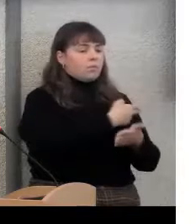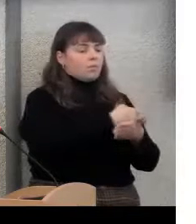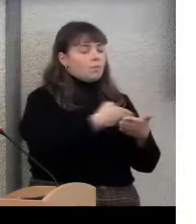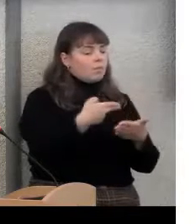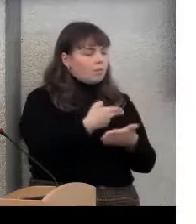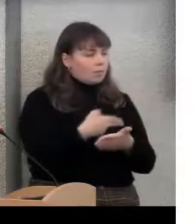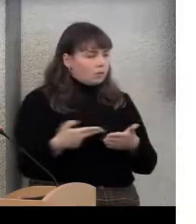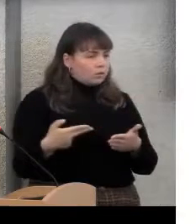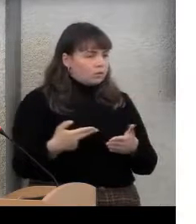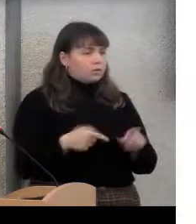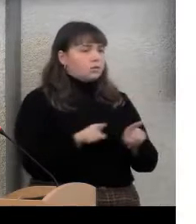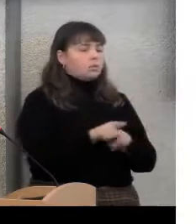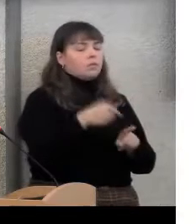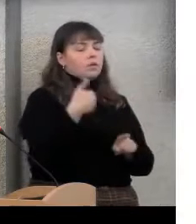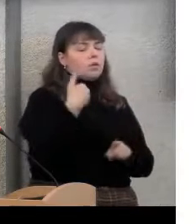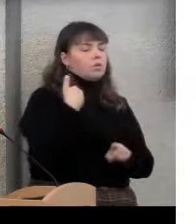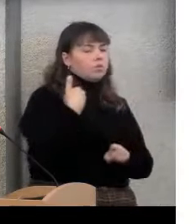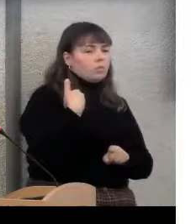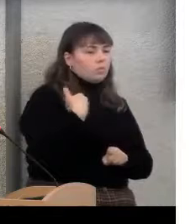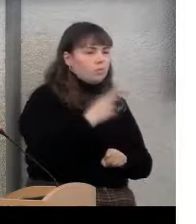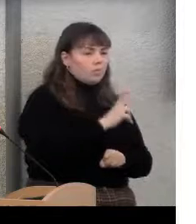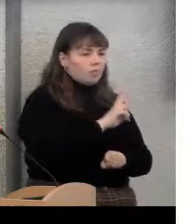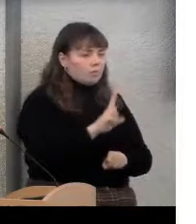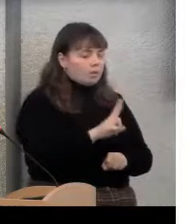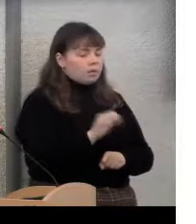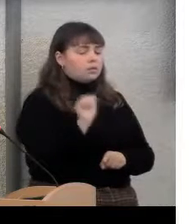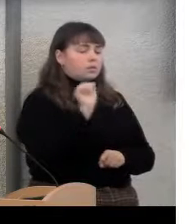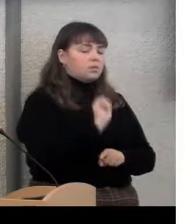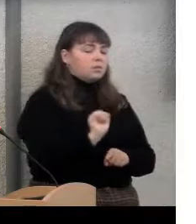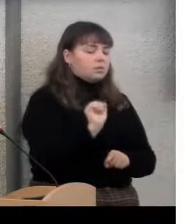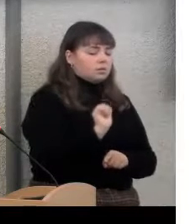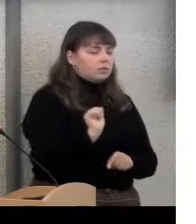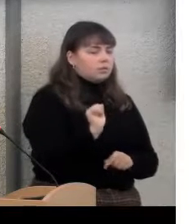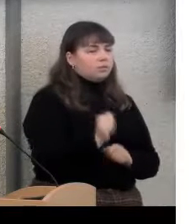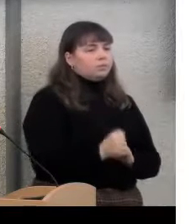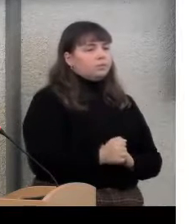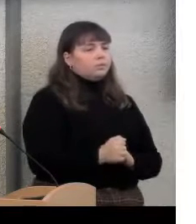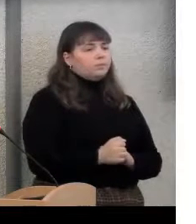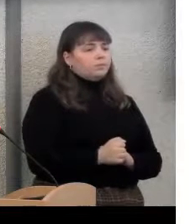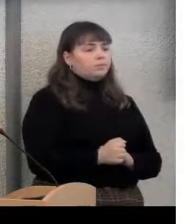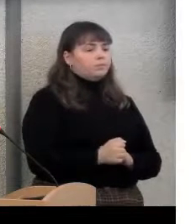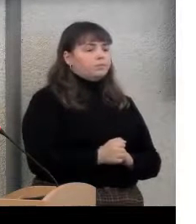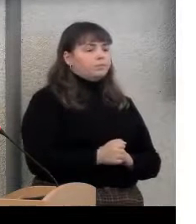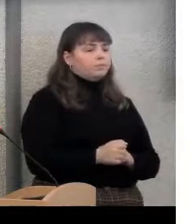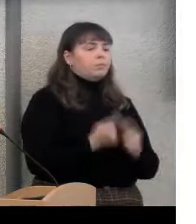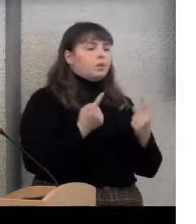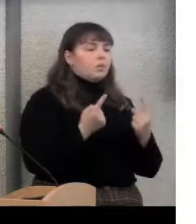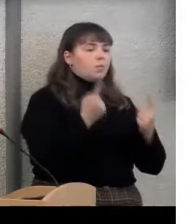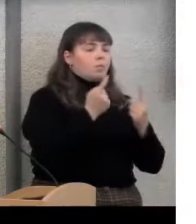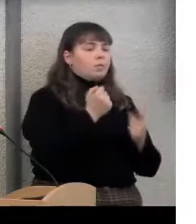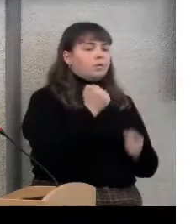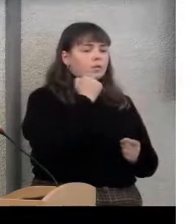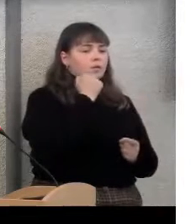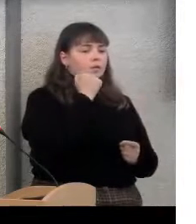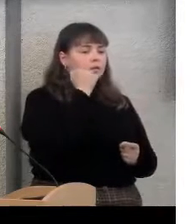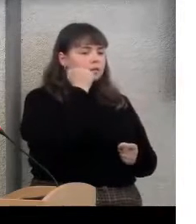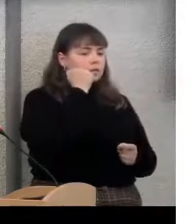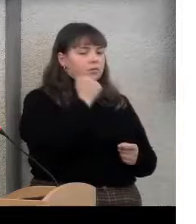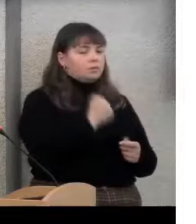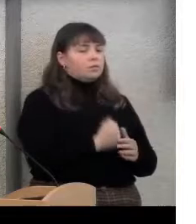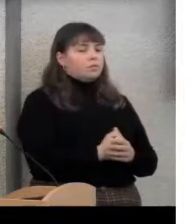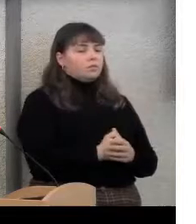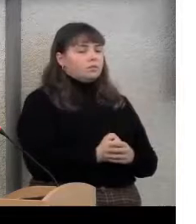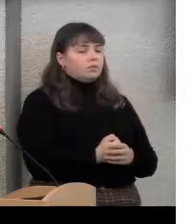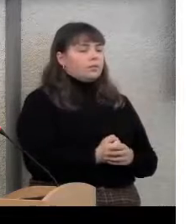įmonėms, konsultavusioms asociacijoms. Ypatingai didelis ačiū Venture Capital Association, Lithuanian